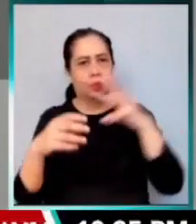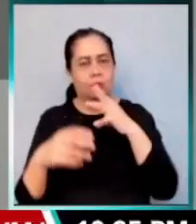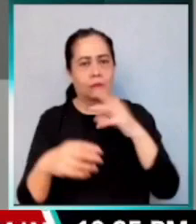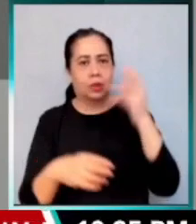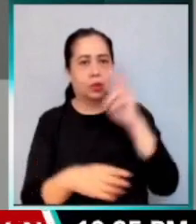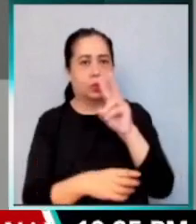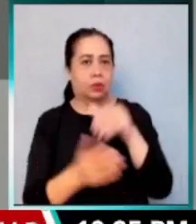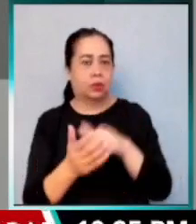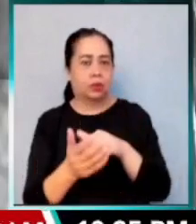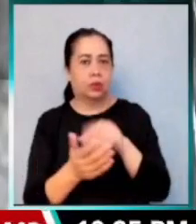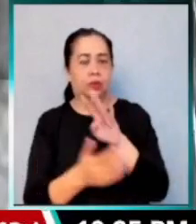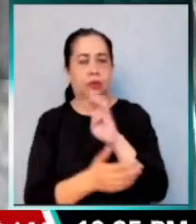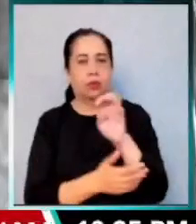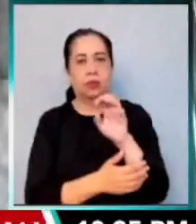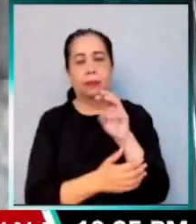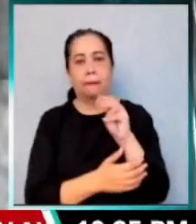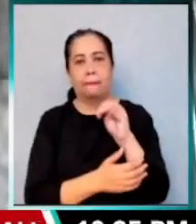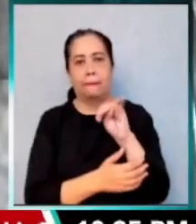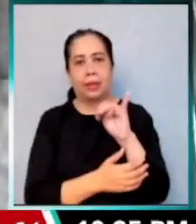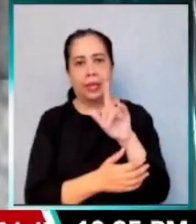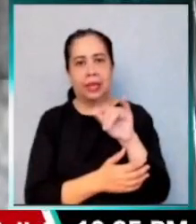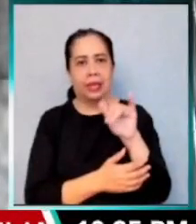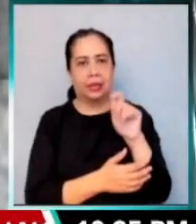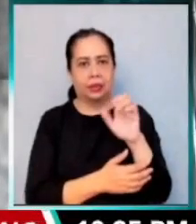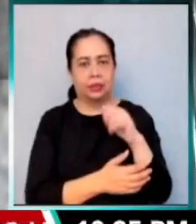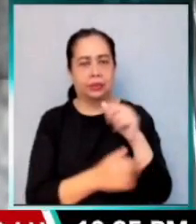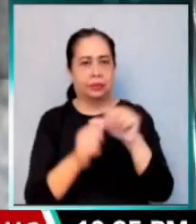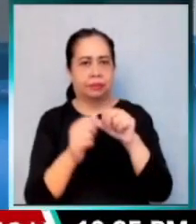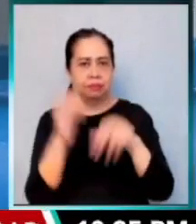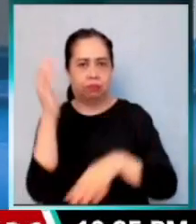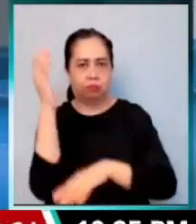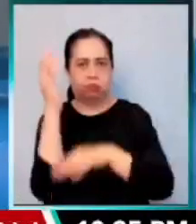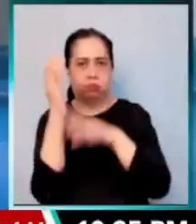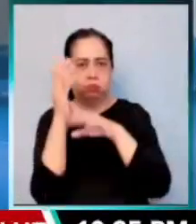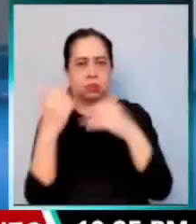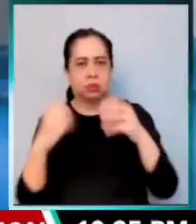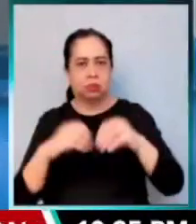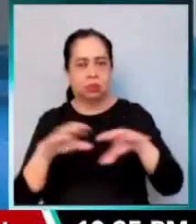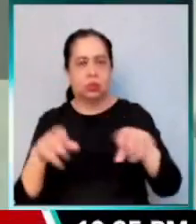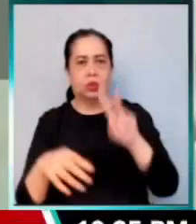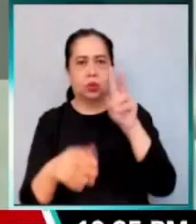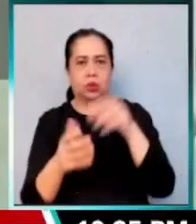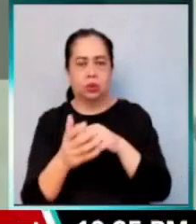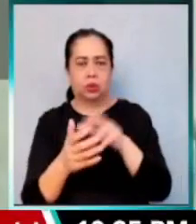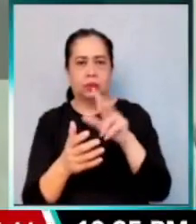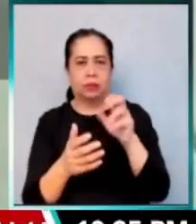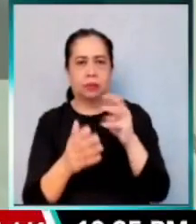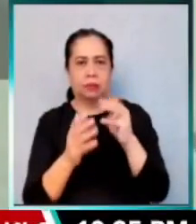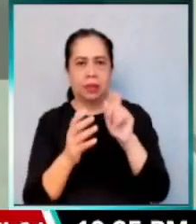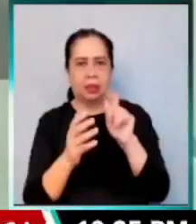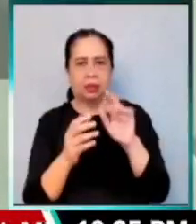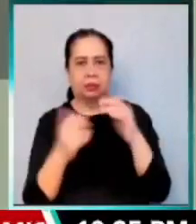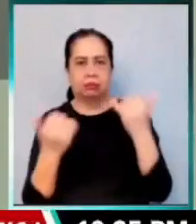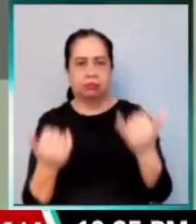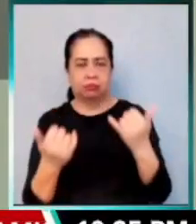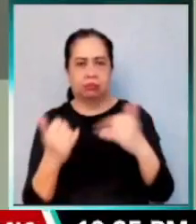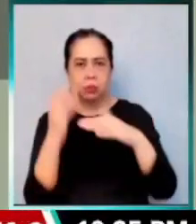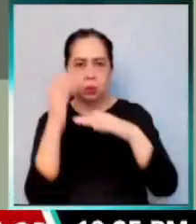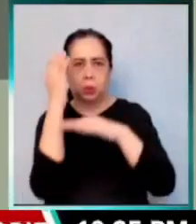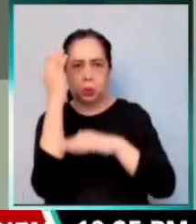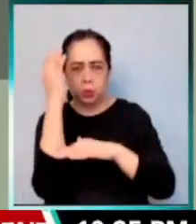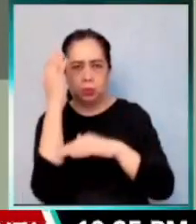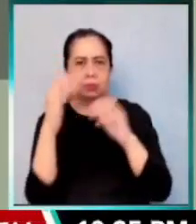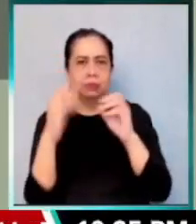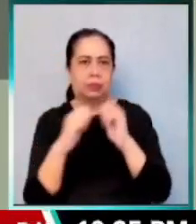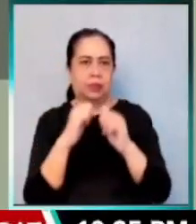million liters per day na sinusupply ng dam, 2,350 million liters na lang ngayon. Ibig sabihin,